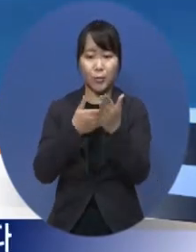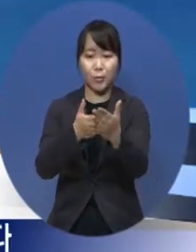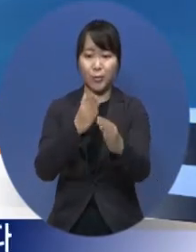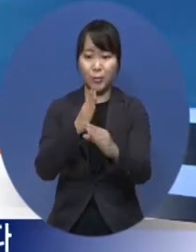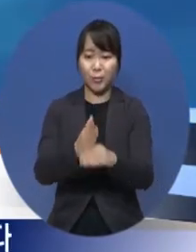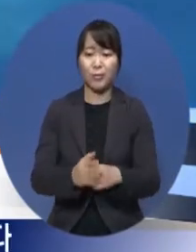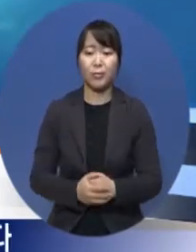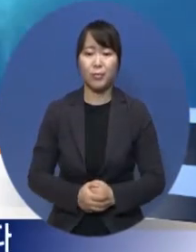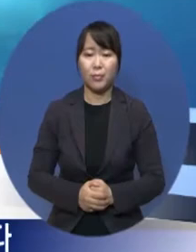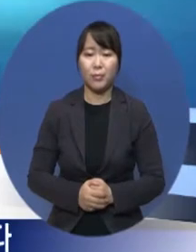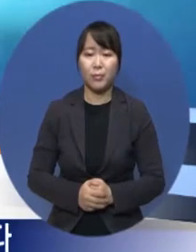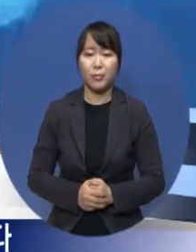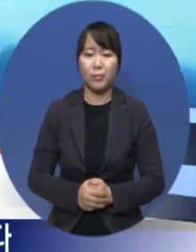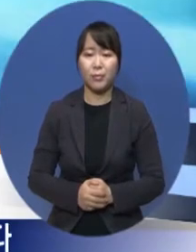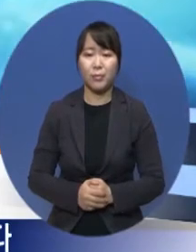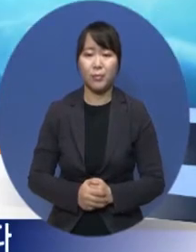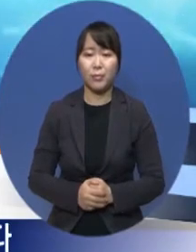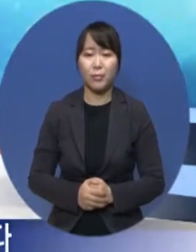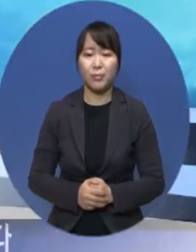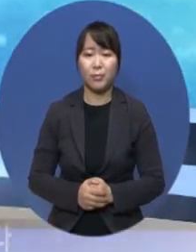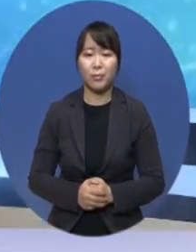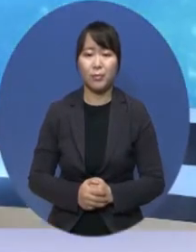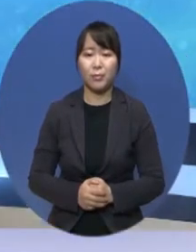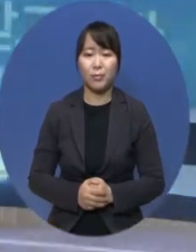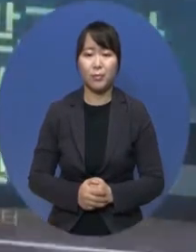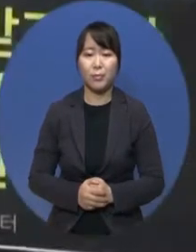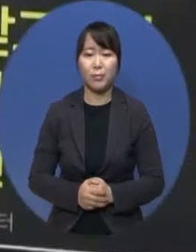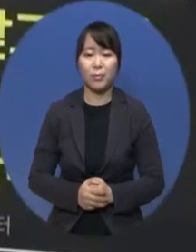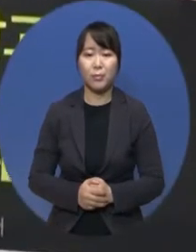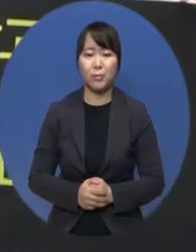나섰습니다. 서정용 기자가 보도합니다.